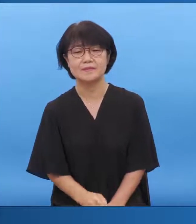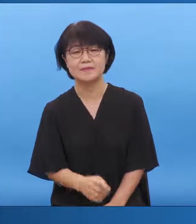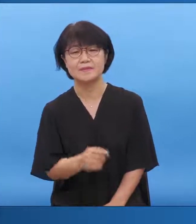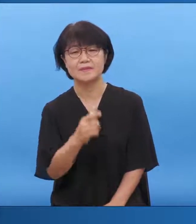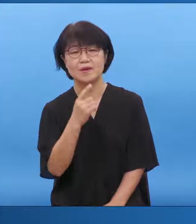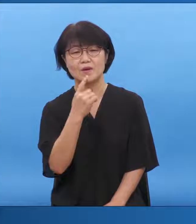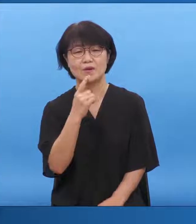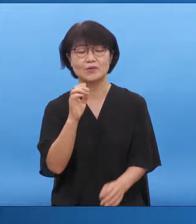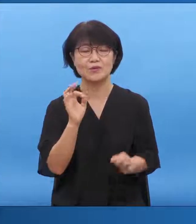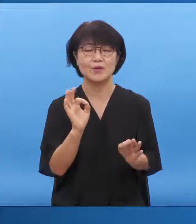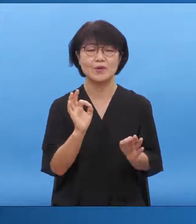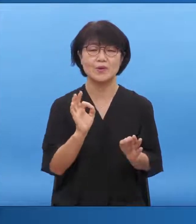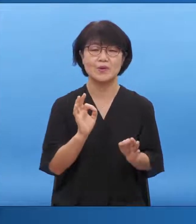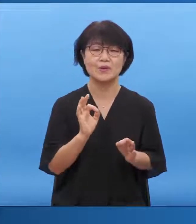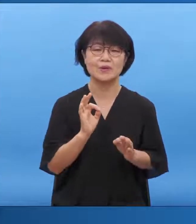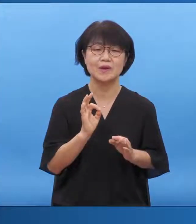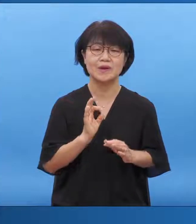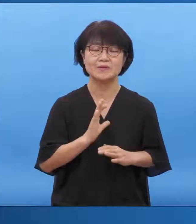오